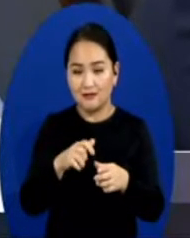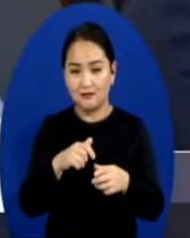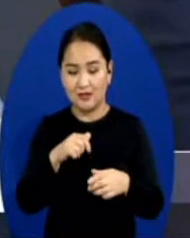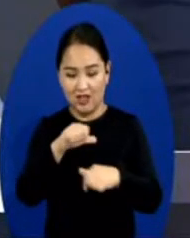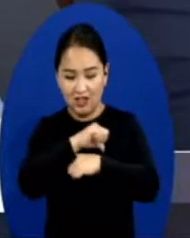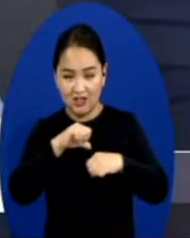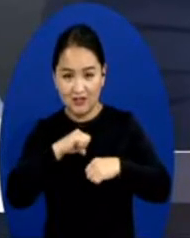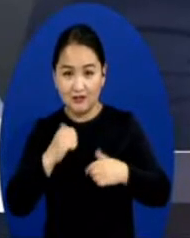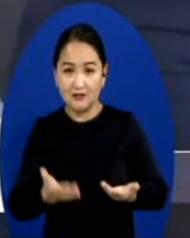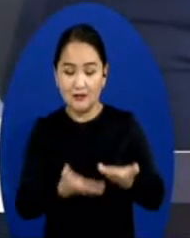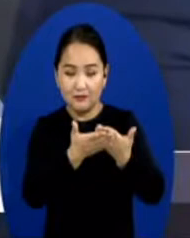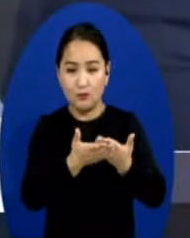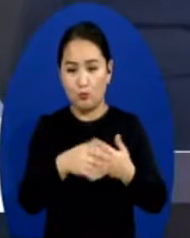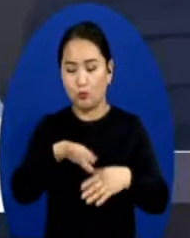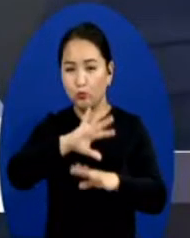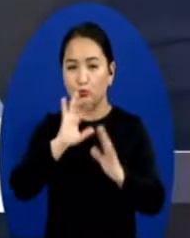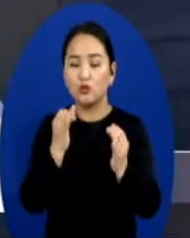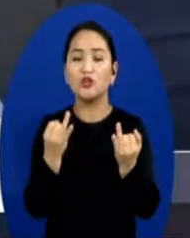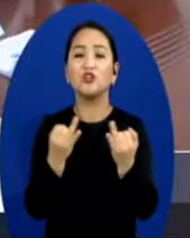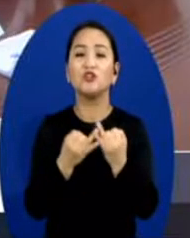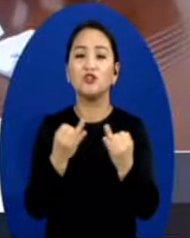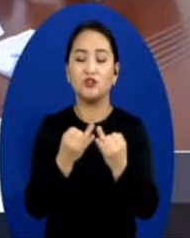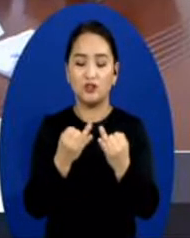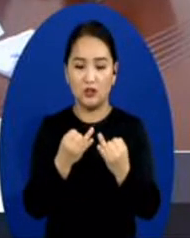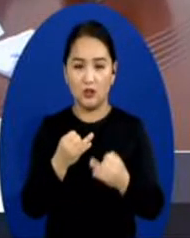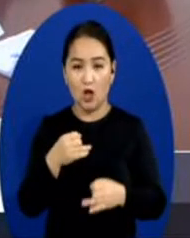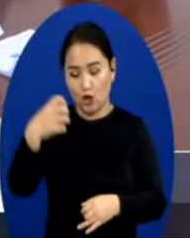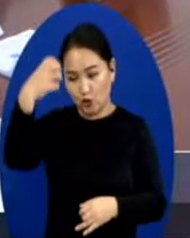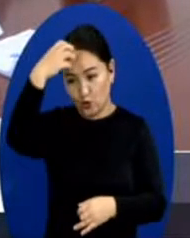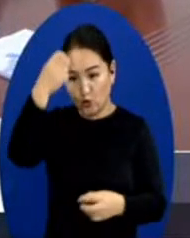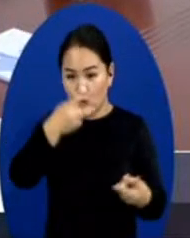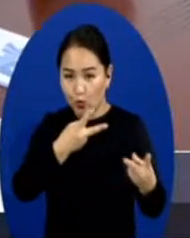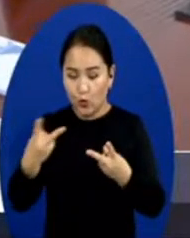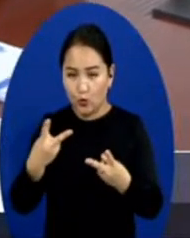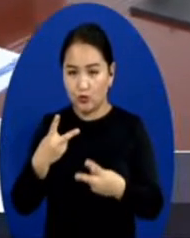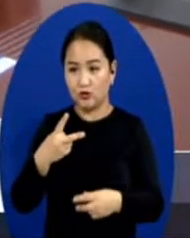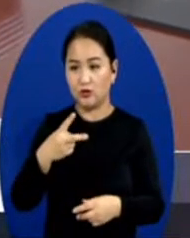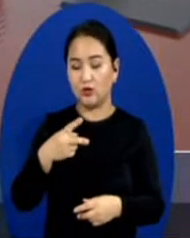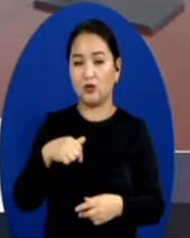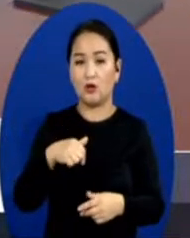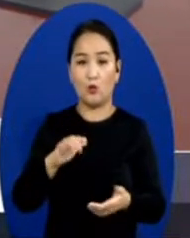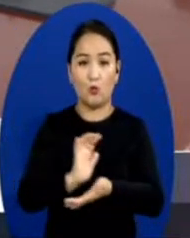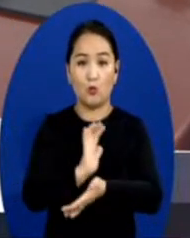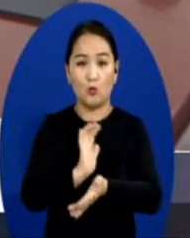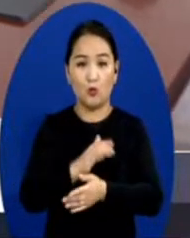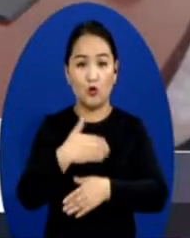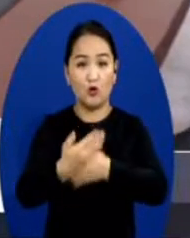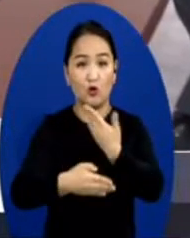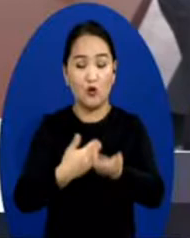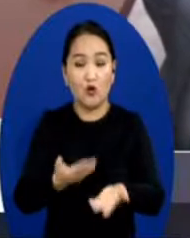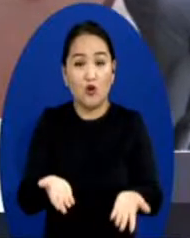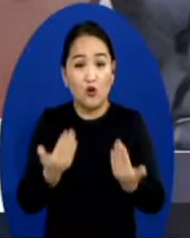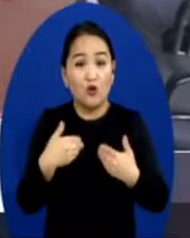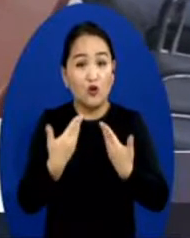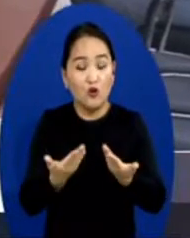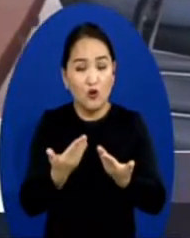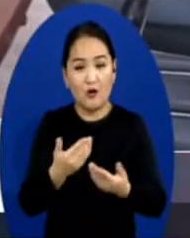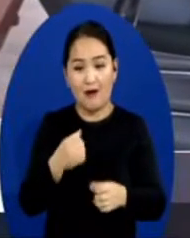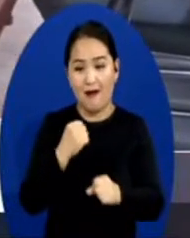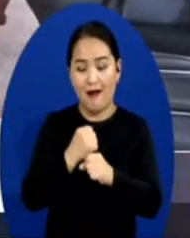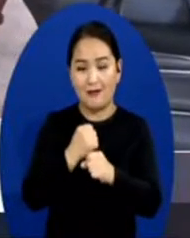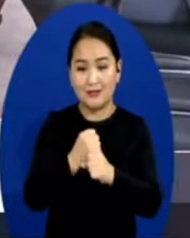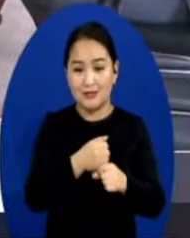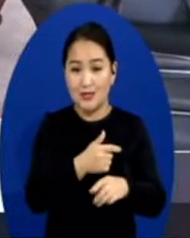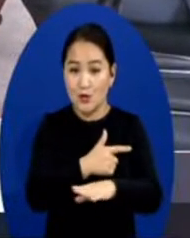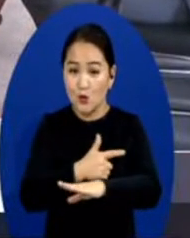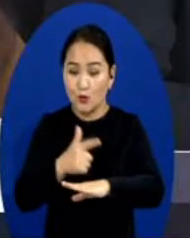төрлийн тусгай зөвшөөрлийг цахин болгох замаар төрийн үйлчилгээ хүнд сурталгүй шуурхай болгох, хөрөн оруулалтын ажлын гүйцэтгэлтэй уялдуулан